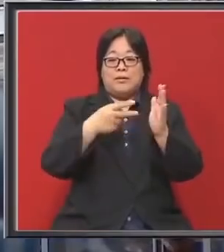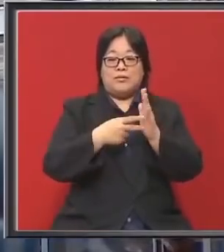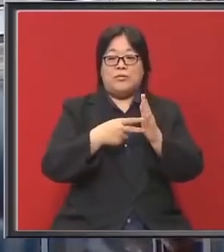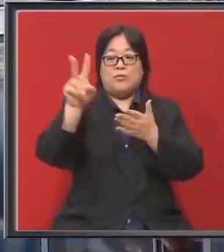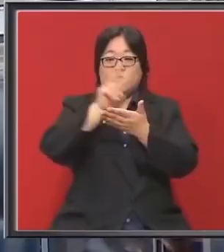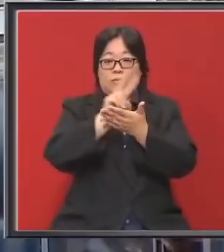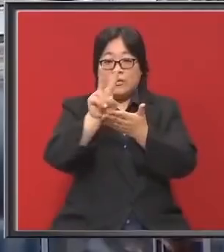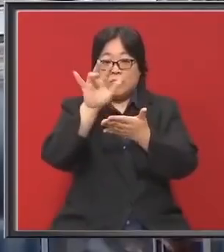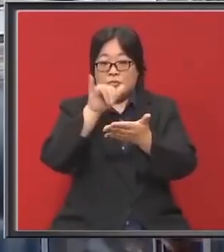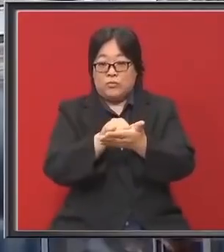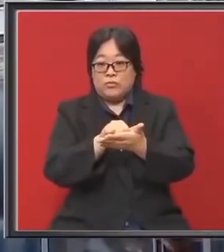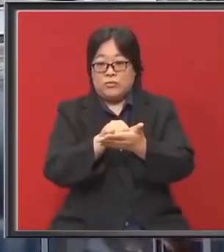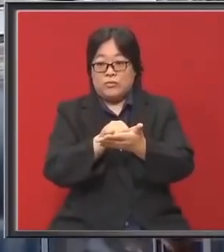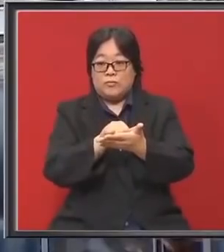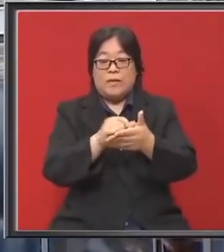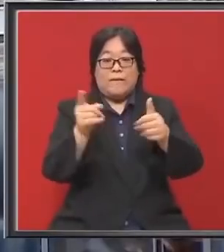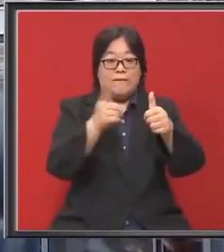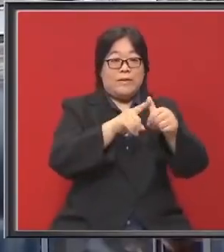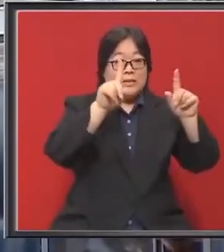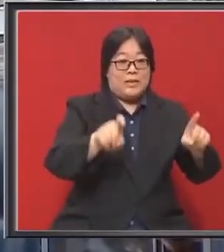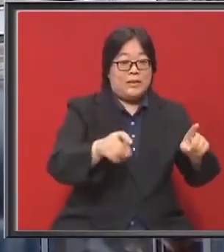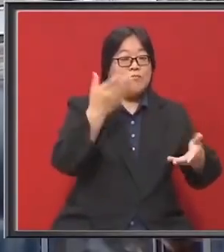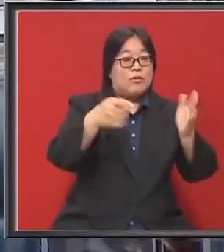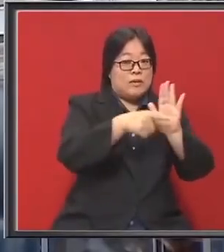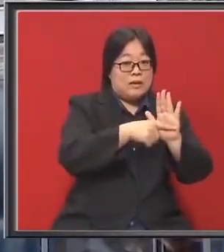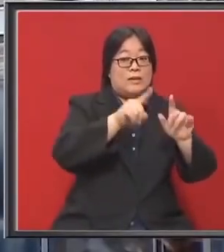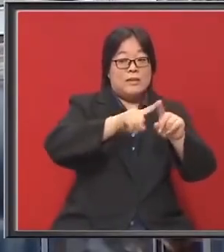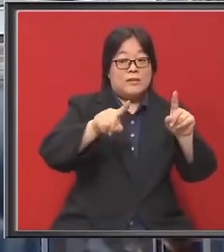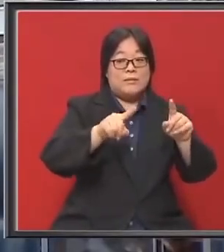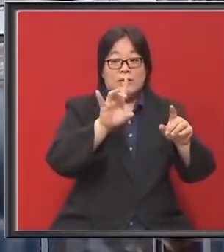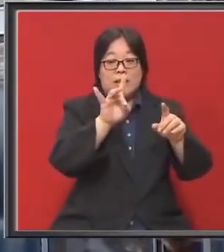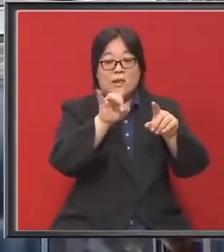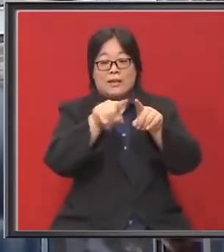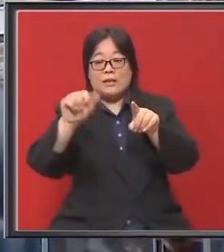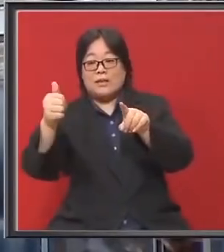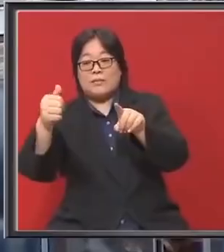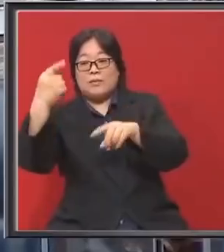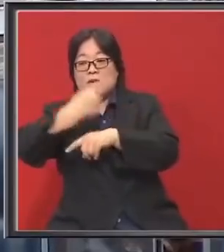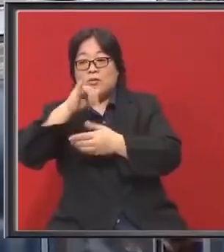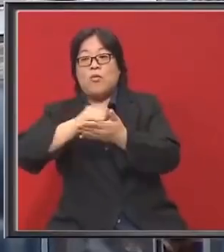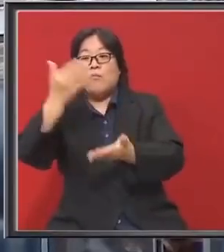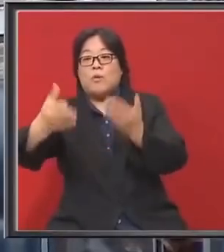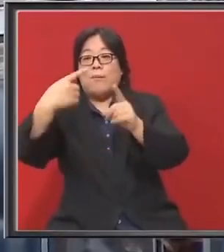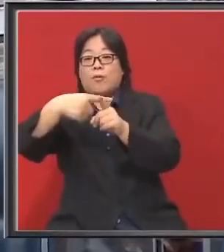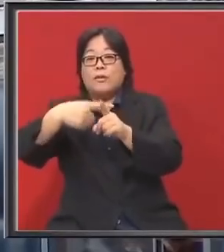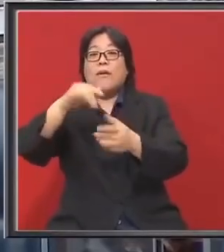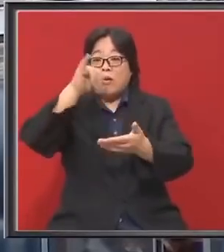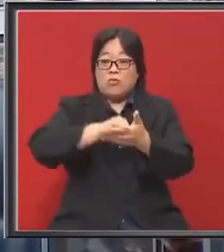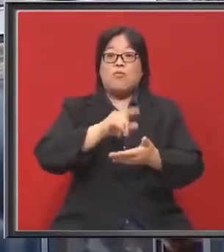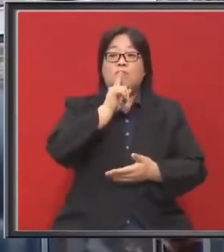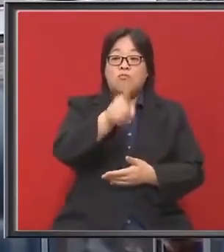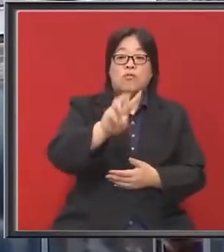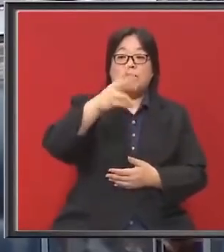dalam dua minggu itu fastest mungkin pot negatif tetapi on the Etude Ende mungkin positif the is the